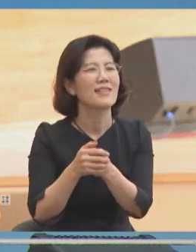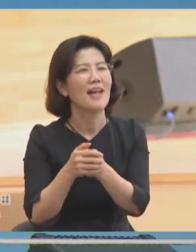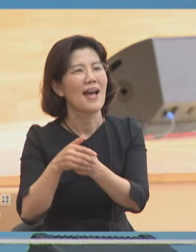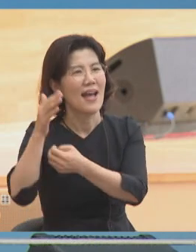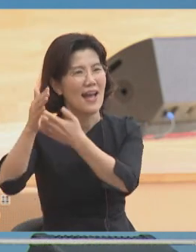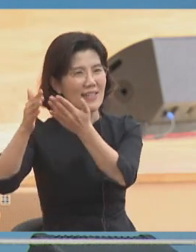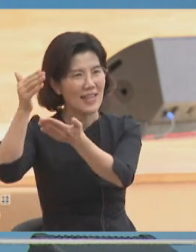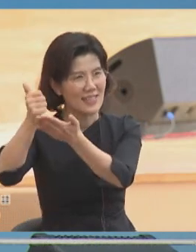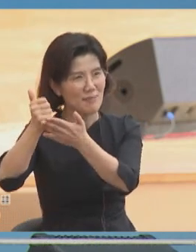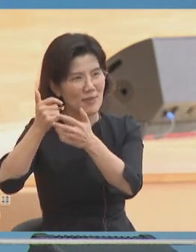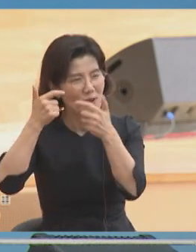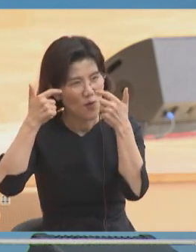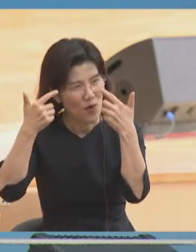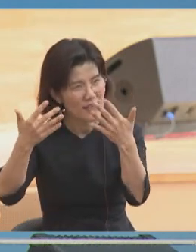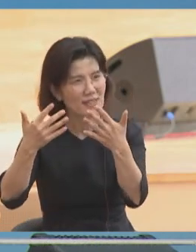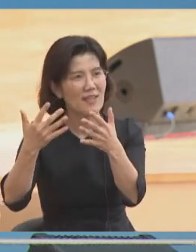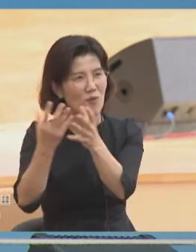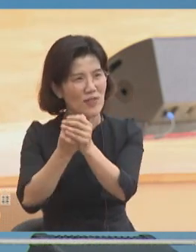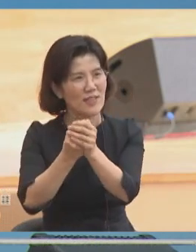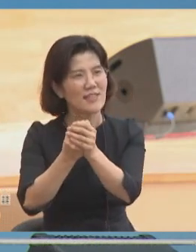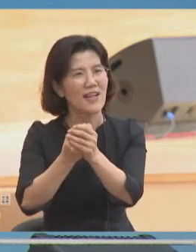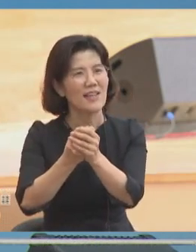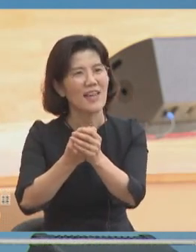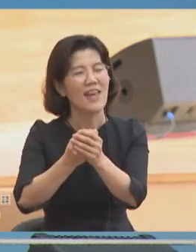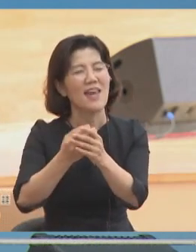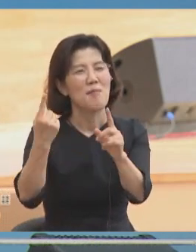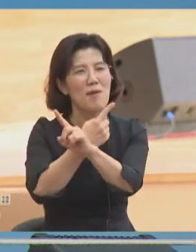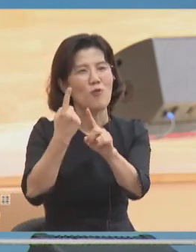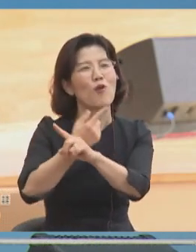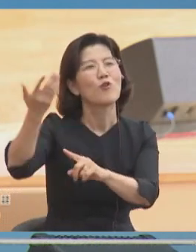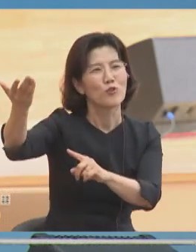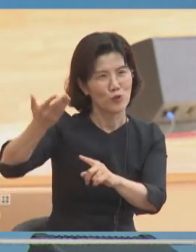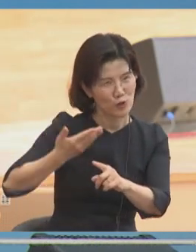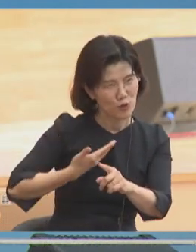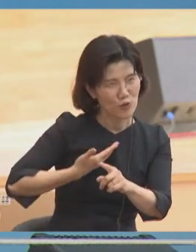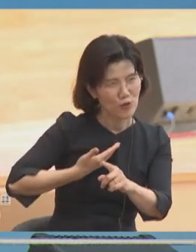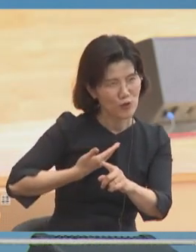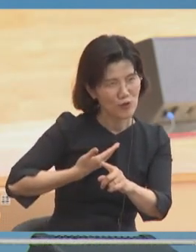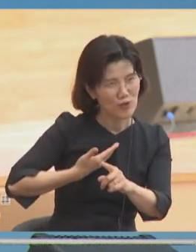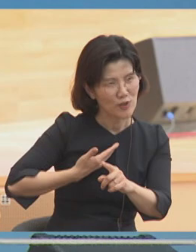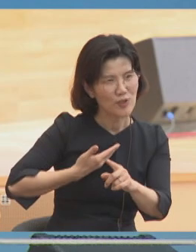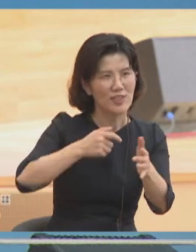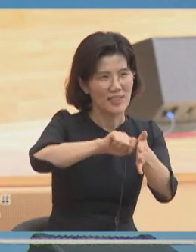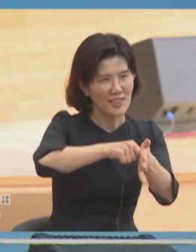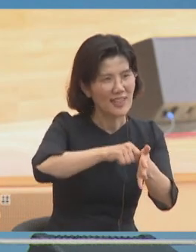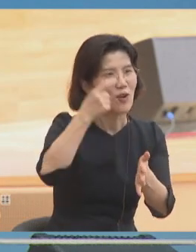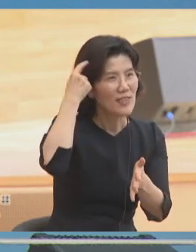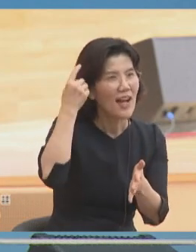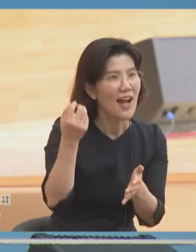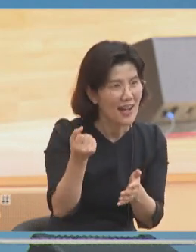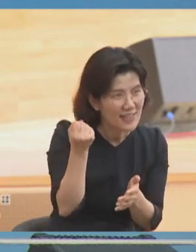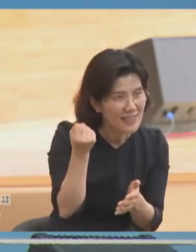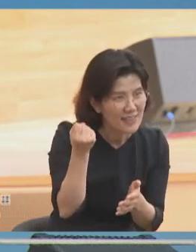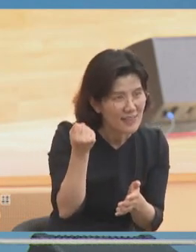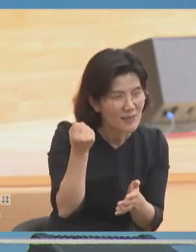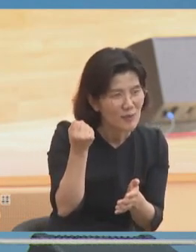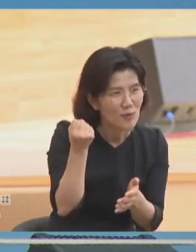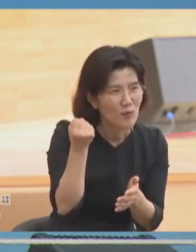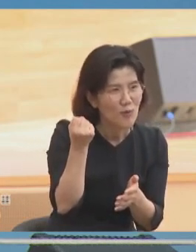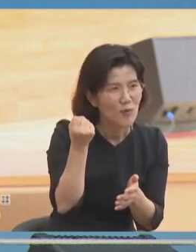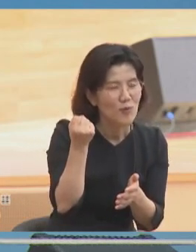온전하게 확실하게 채우시고 바꿔 가시는 열쇠 키라는 사실을 기억할 수 있기를